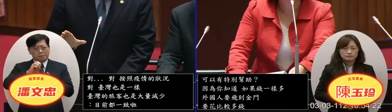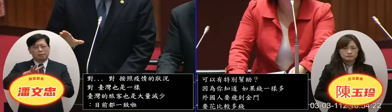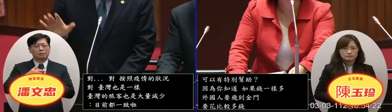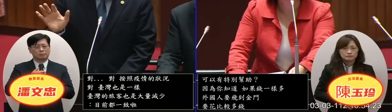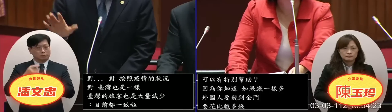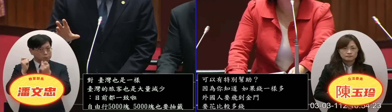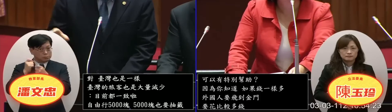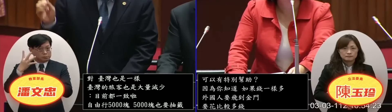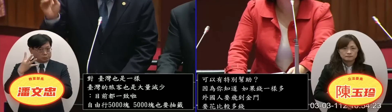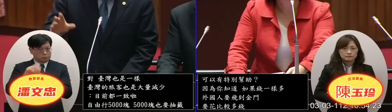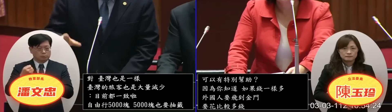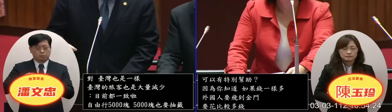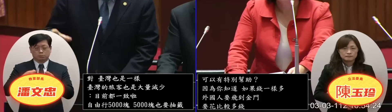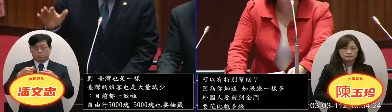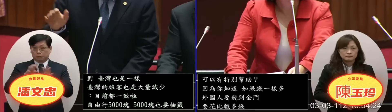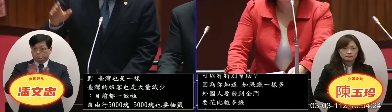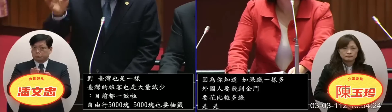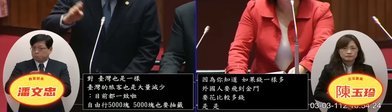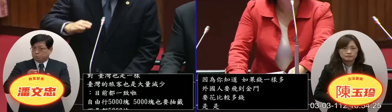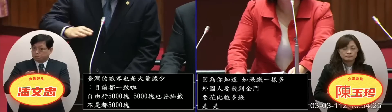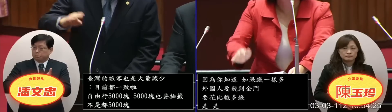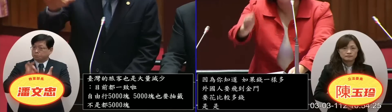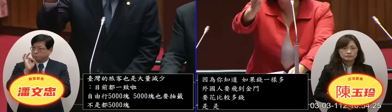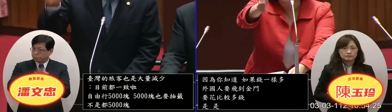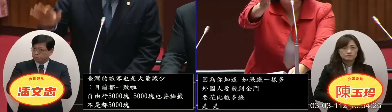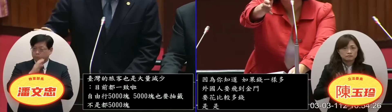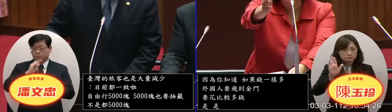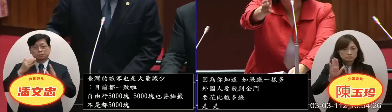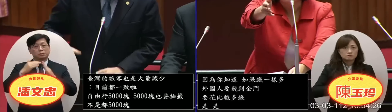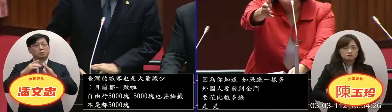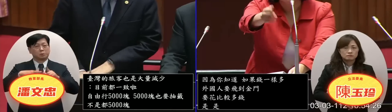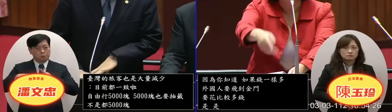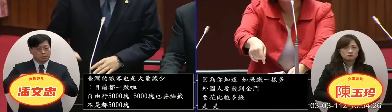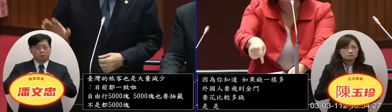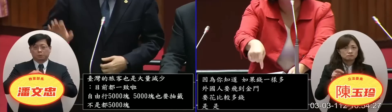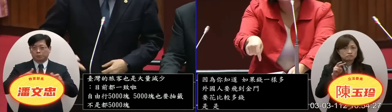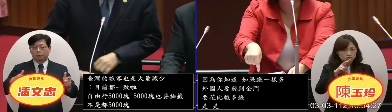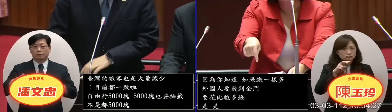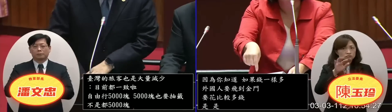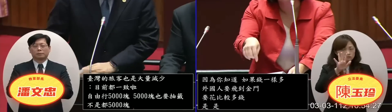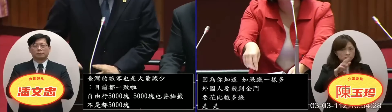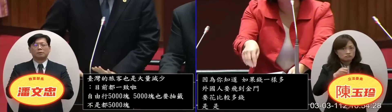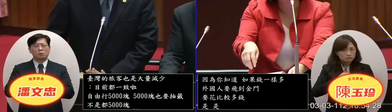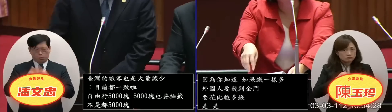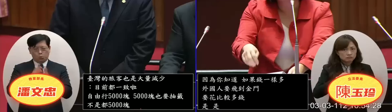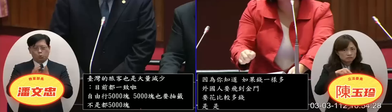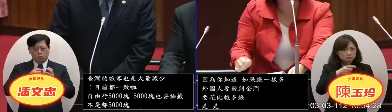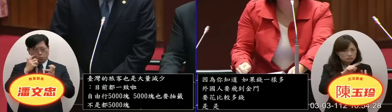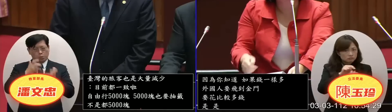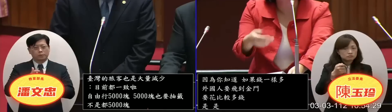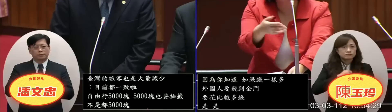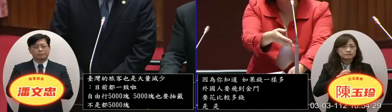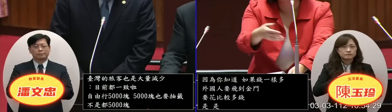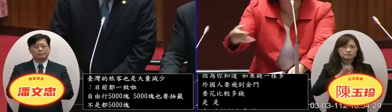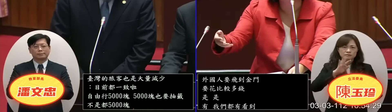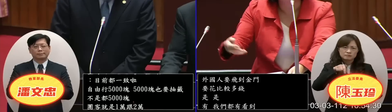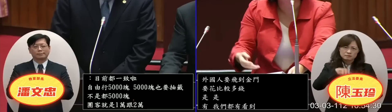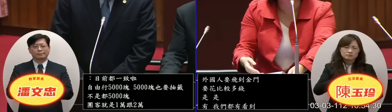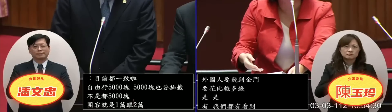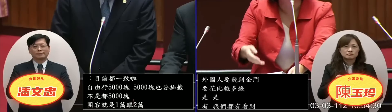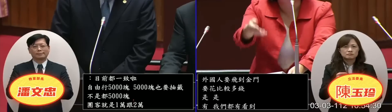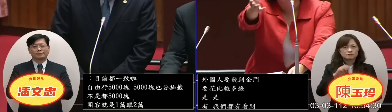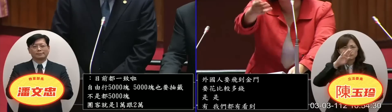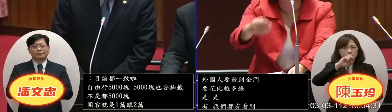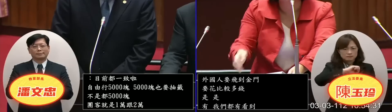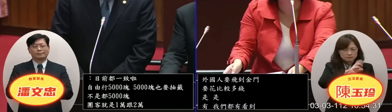们最近几年在金门投入的，不管是国家公园， 我们都有看到，所以我在说这个部分是不是请求这一次在